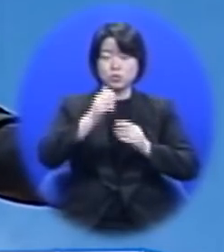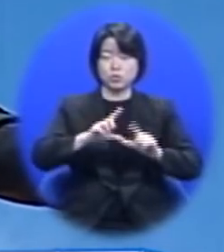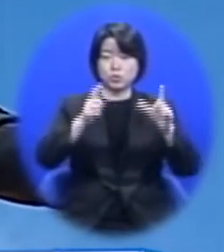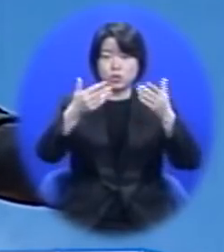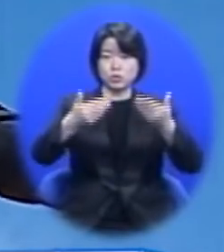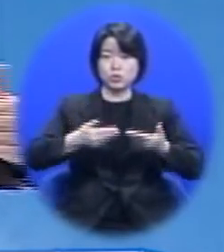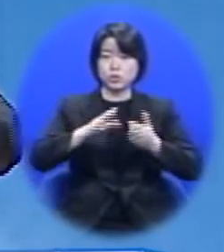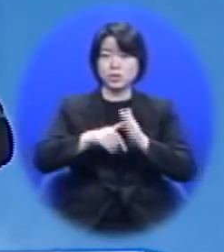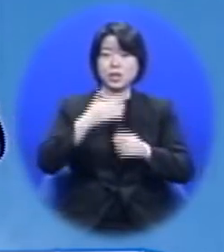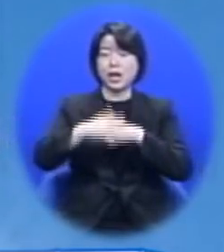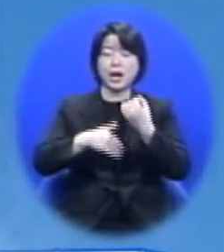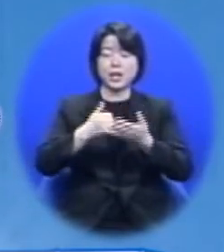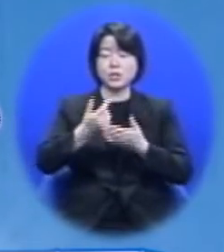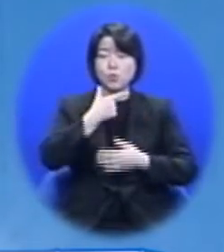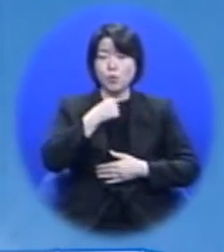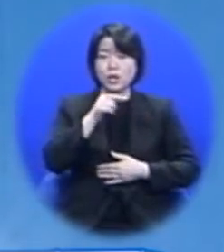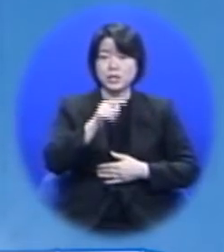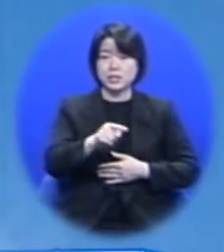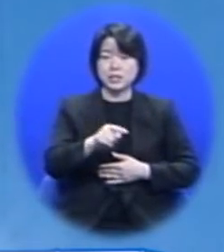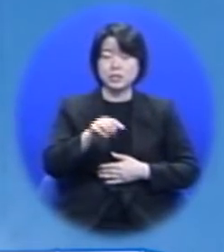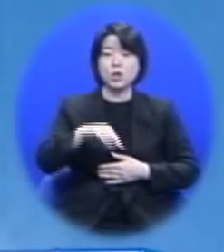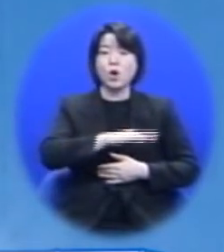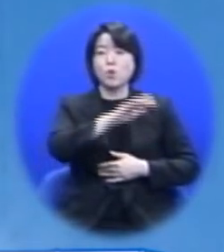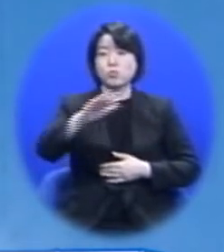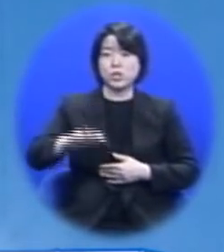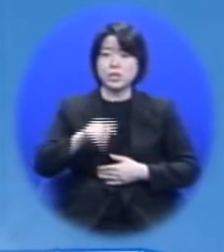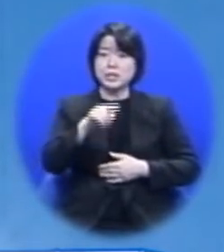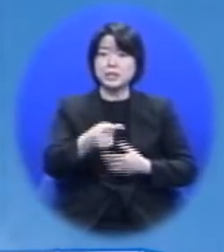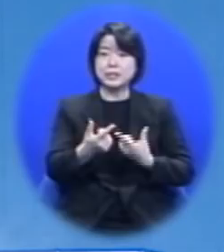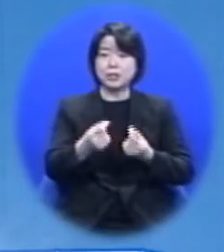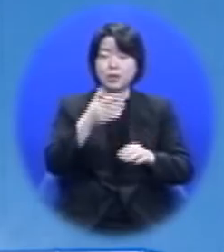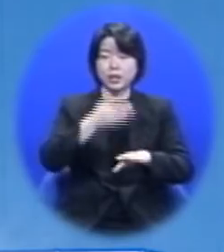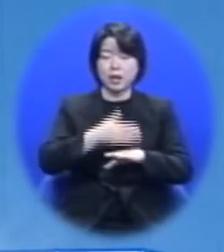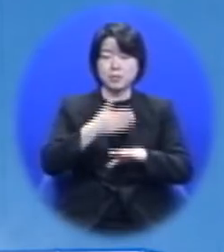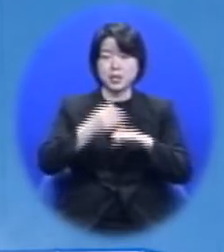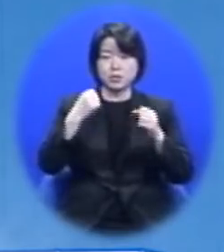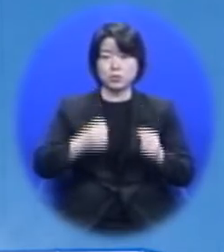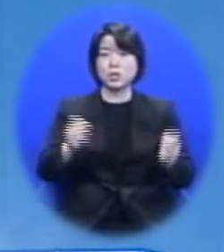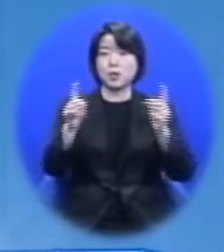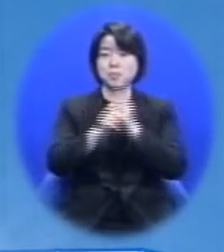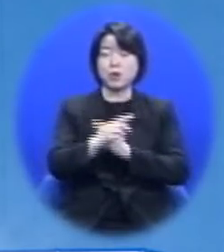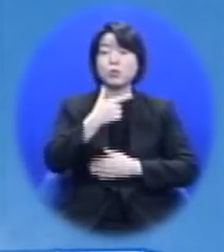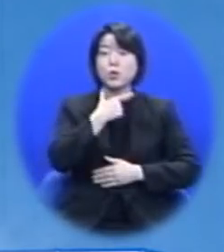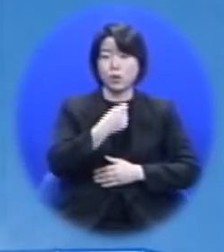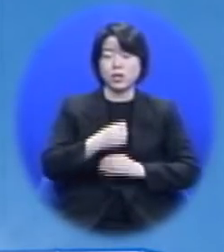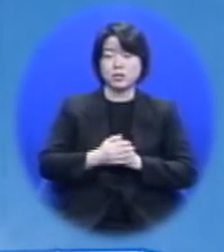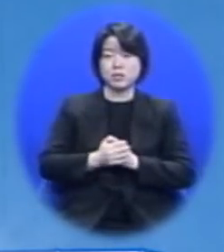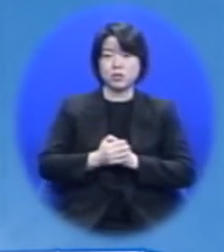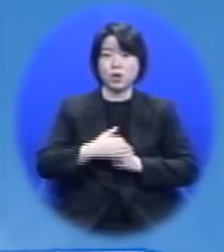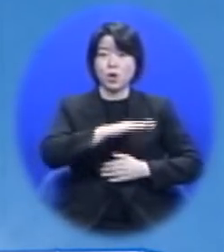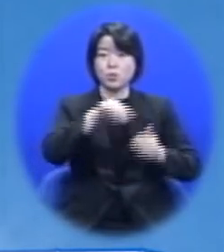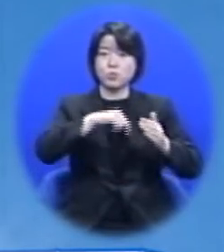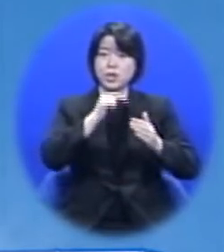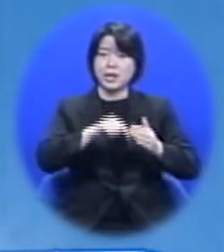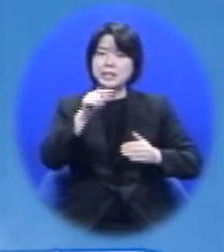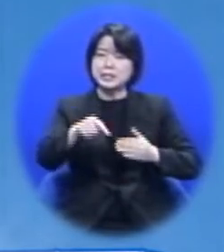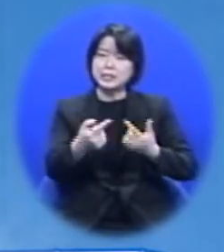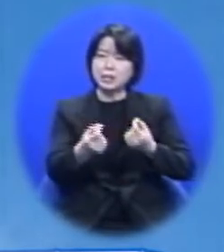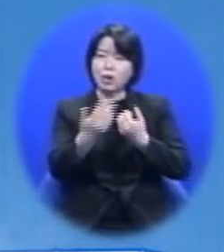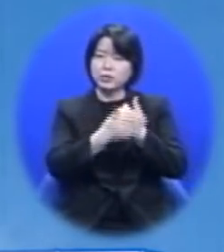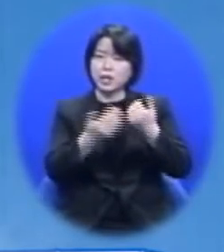것은 바로 우리를 그런 감사의 존재로 바꾸려고 하십니다. 우리에게는 이미 그런 은혜가 주어져 있는